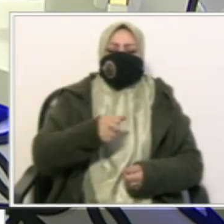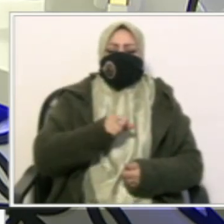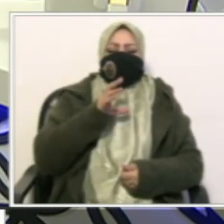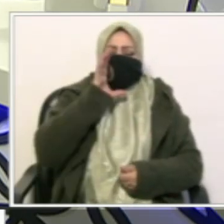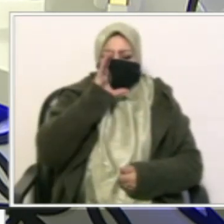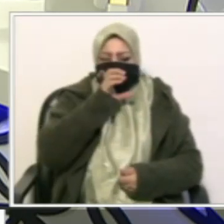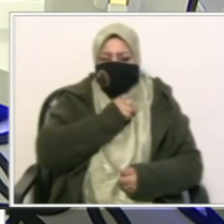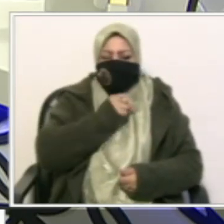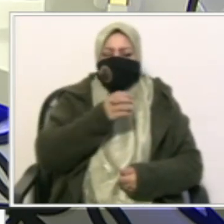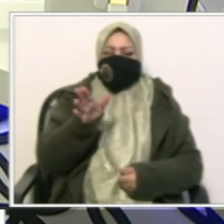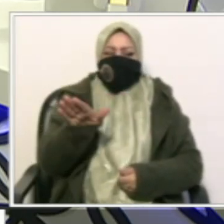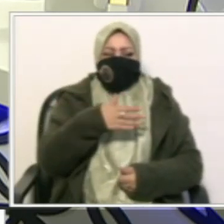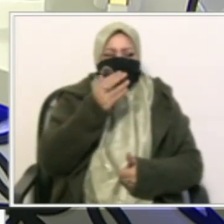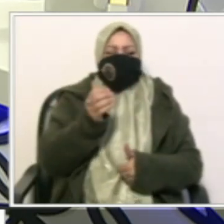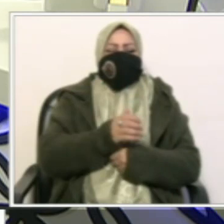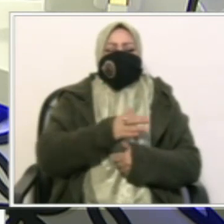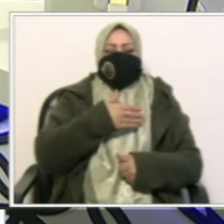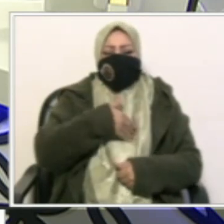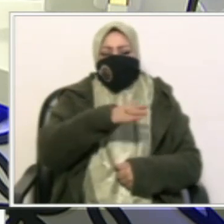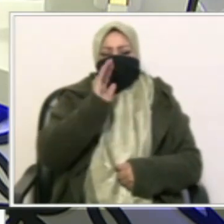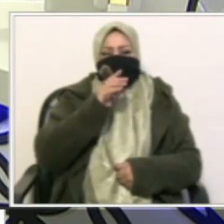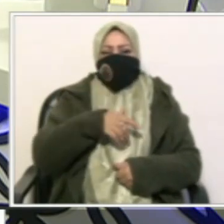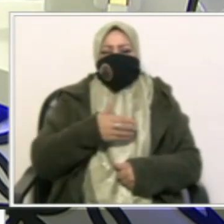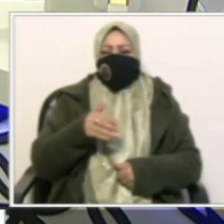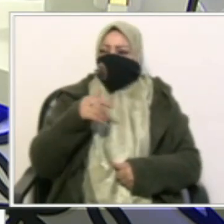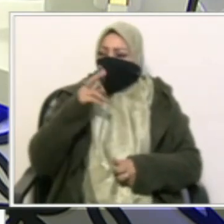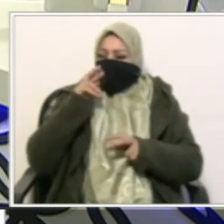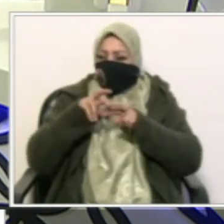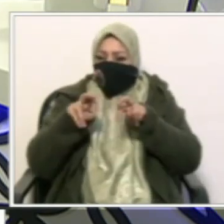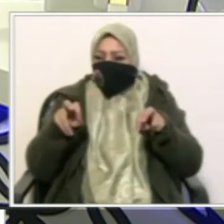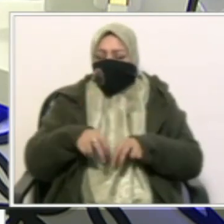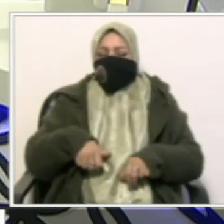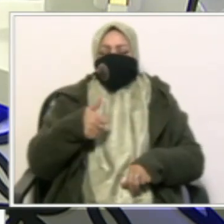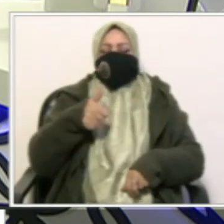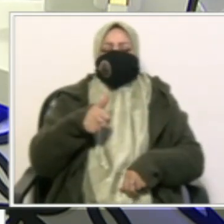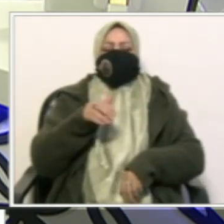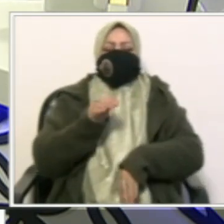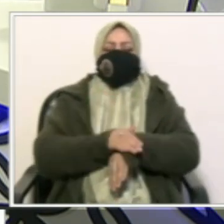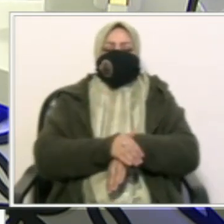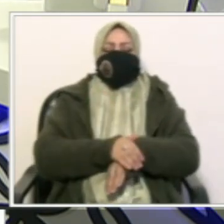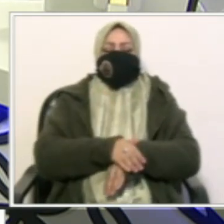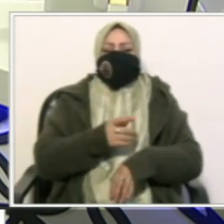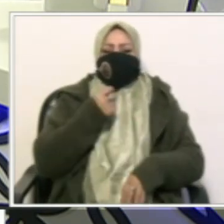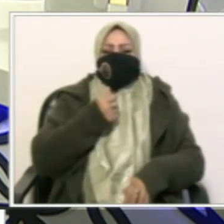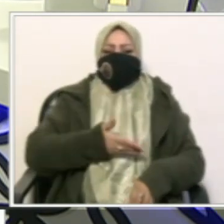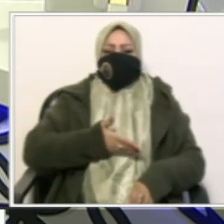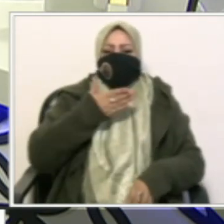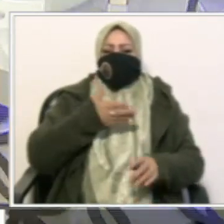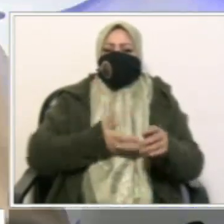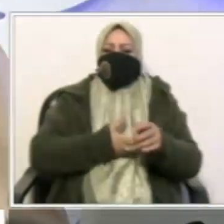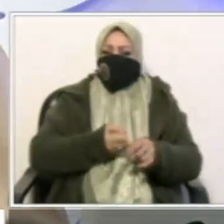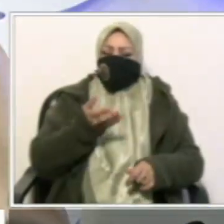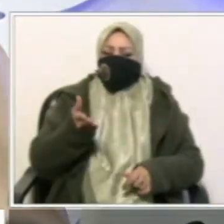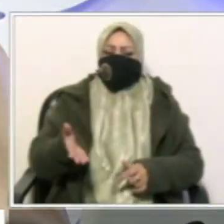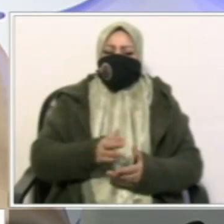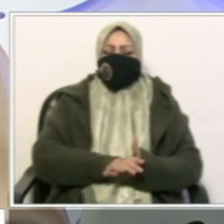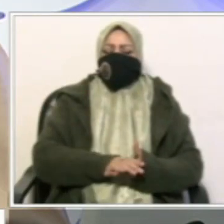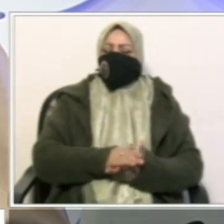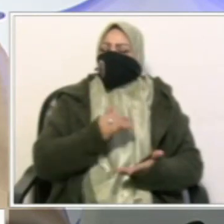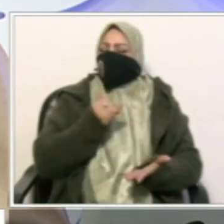اخرى. الحكم الشرعي في هذا يا شيخ. حاضر تسمع واضح حاضر تسمع الجواب واضح